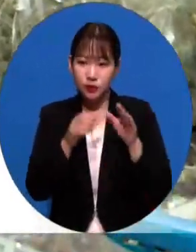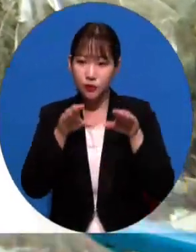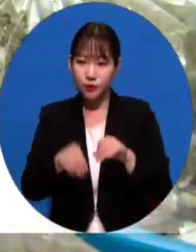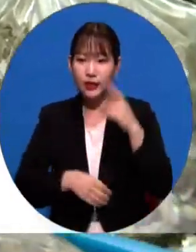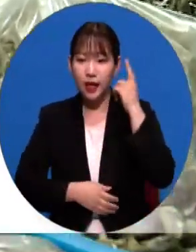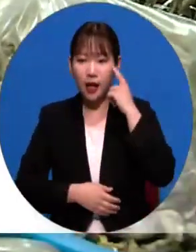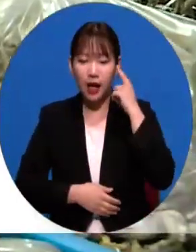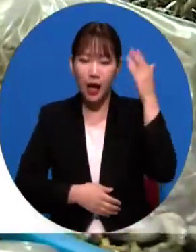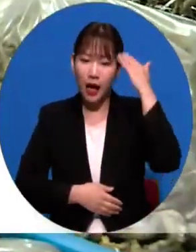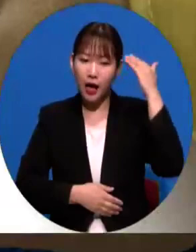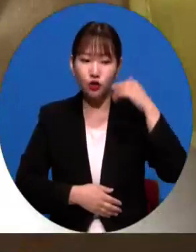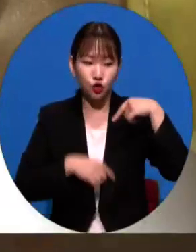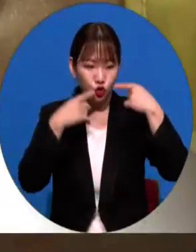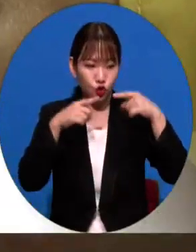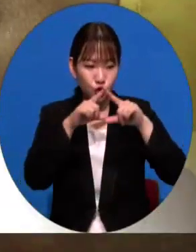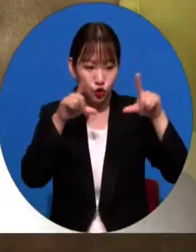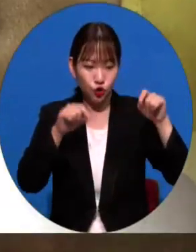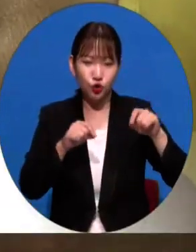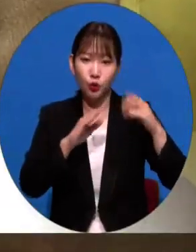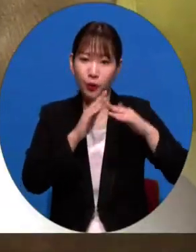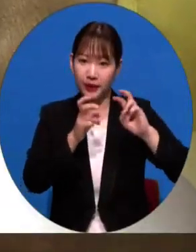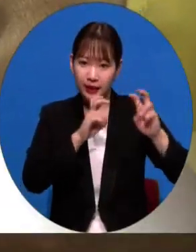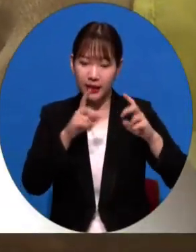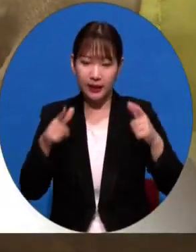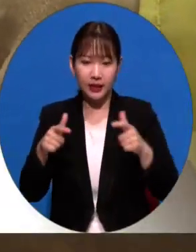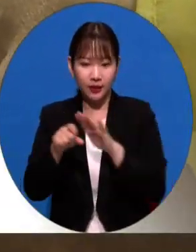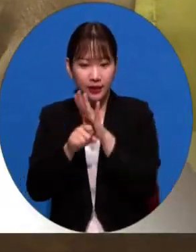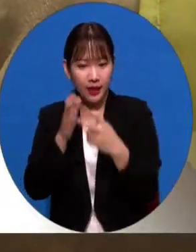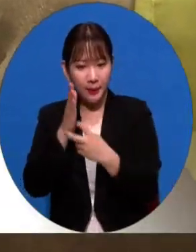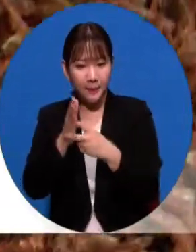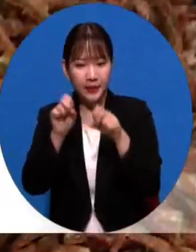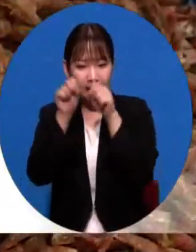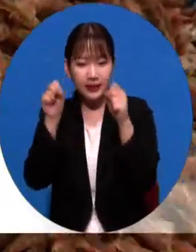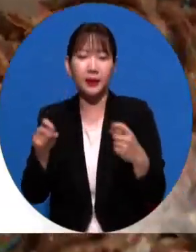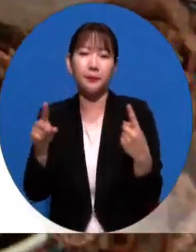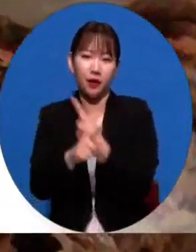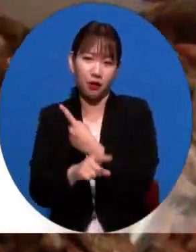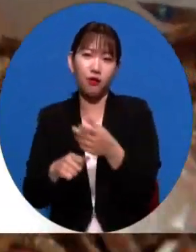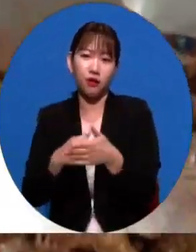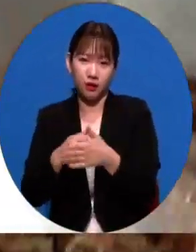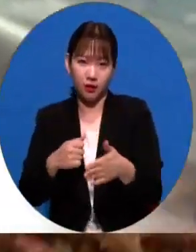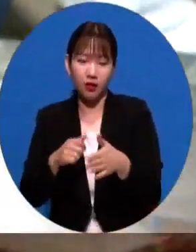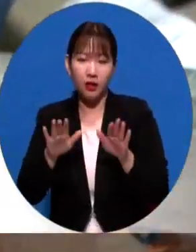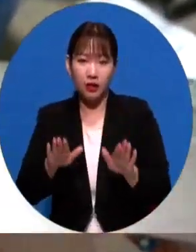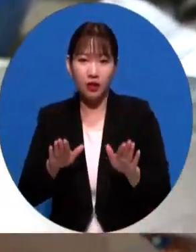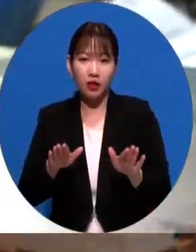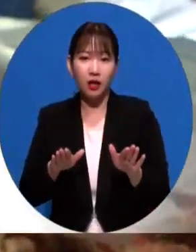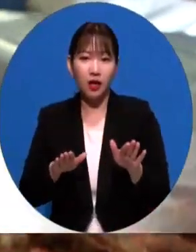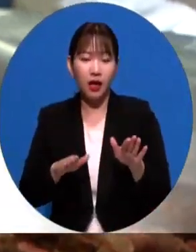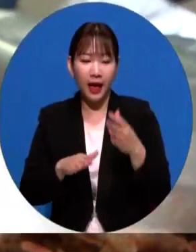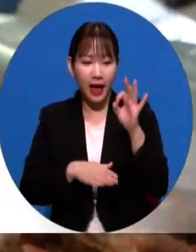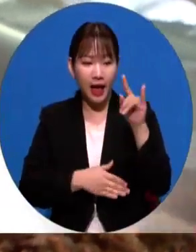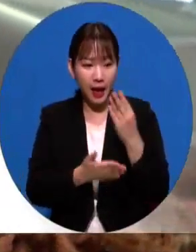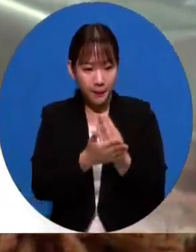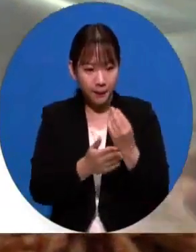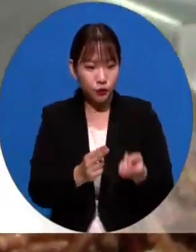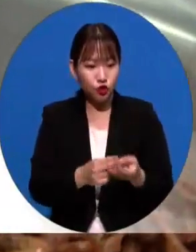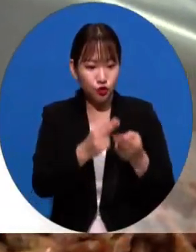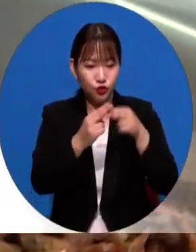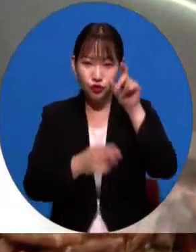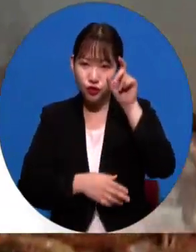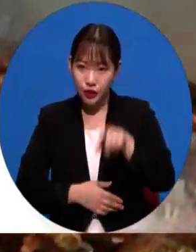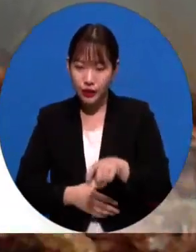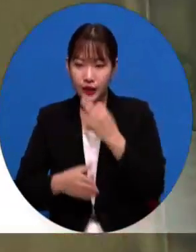중단은 한국조폐공사의 지역사랑상품권 시스템 개편 작업에 따른 것으로 이 기간 앱을 이용한 충전과